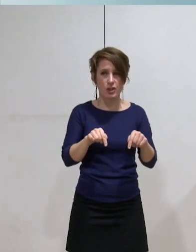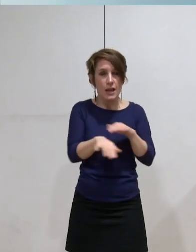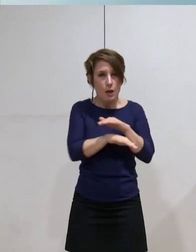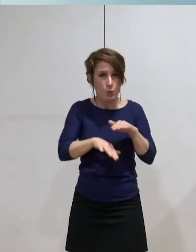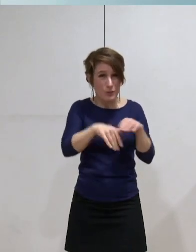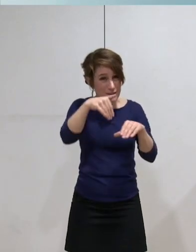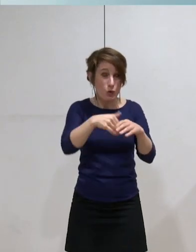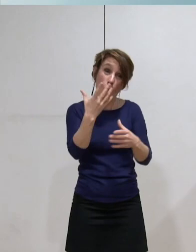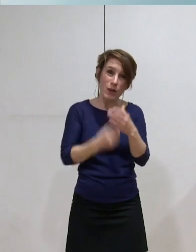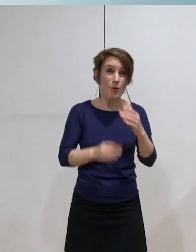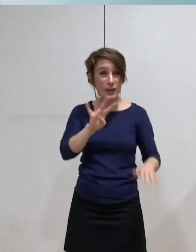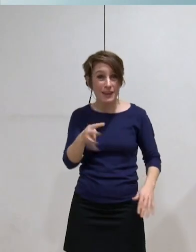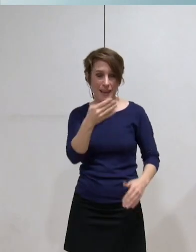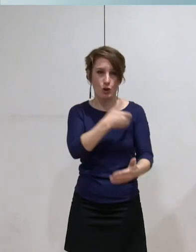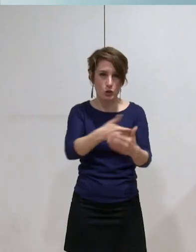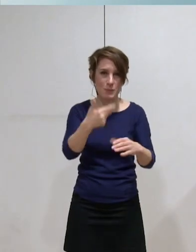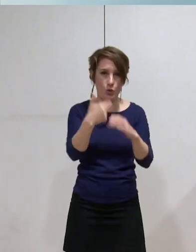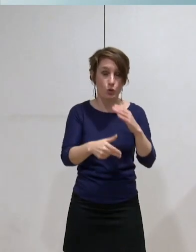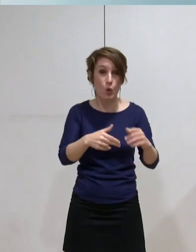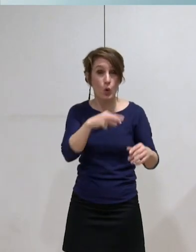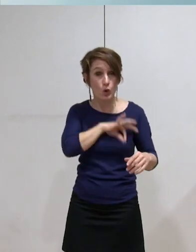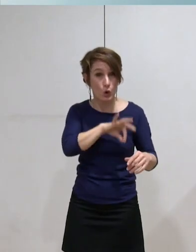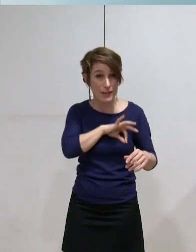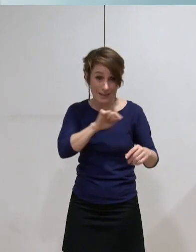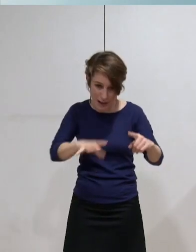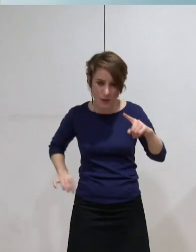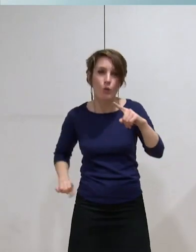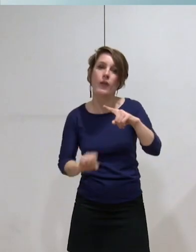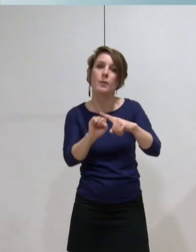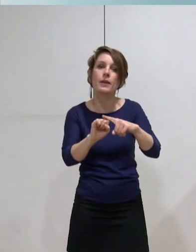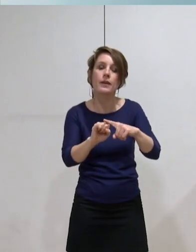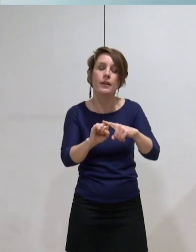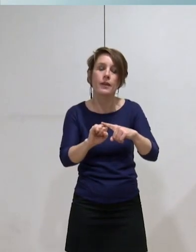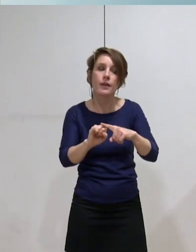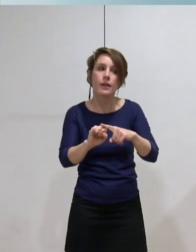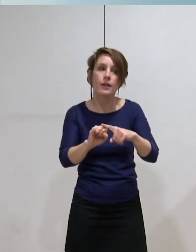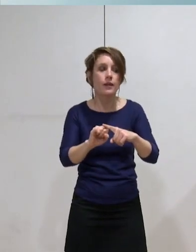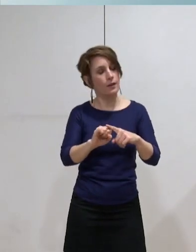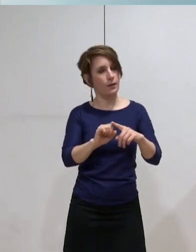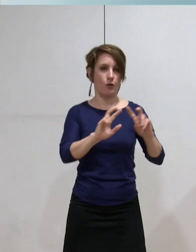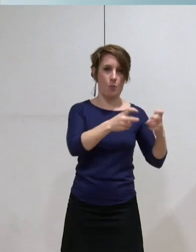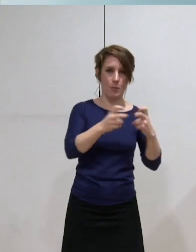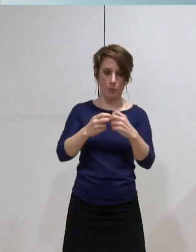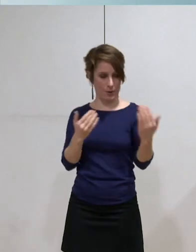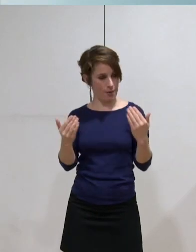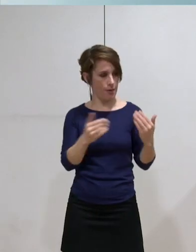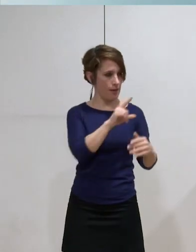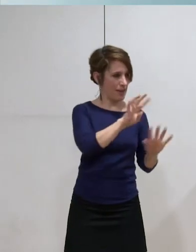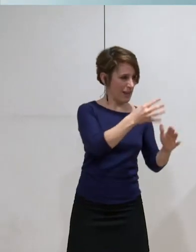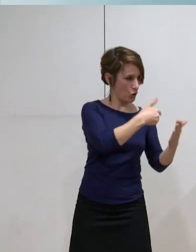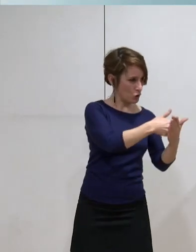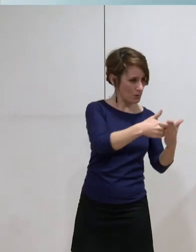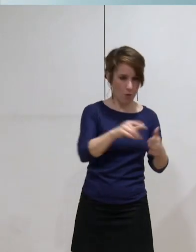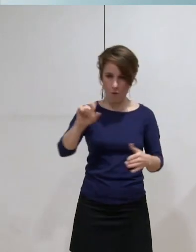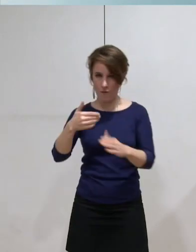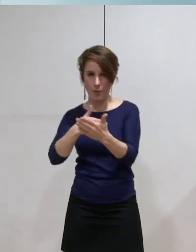millions d'euros de recette qui nous a fallu rattraper lors du budget supplémentaire quand on met ces deux montants en regard 14 millions 20 millions